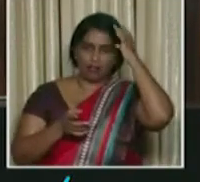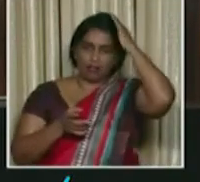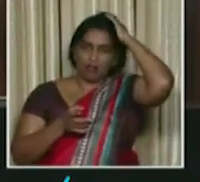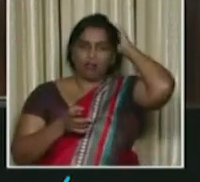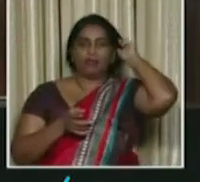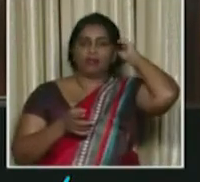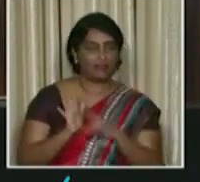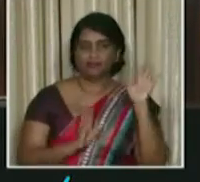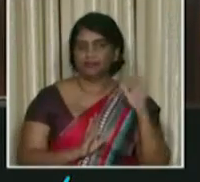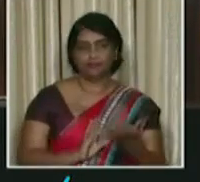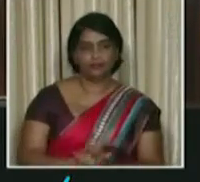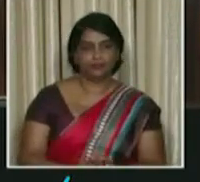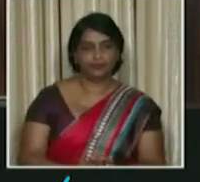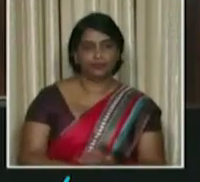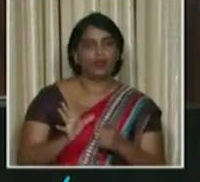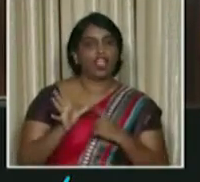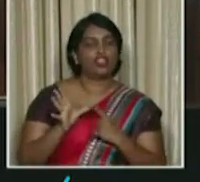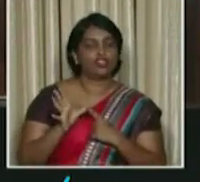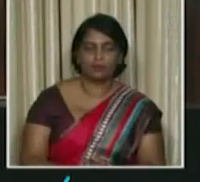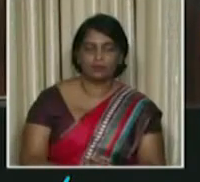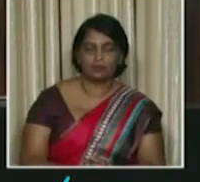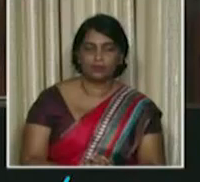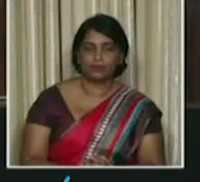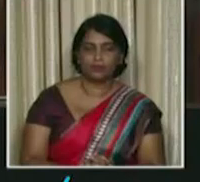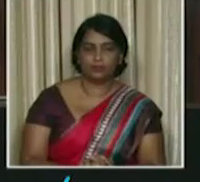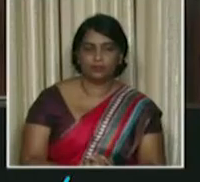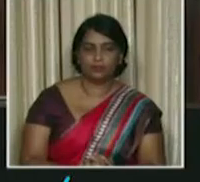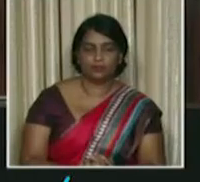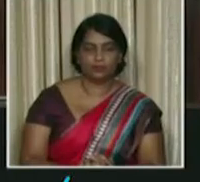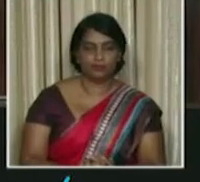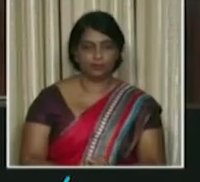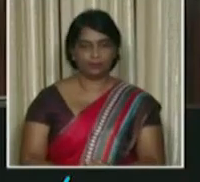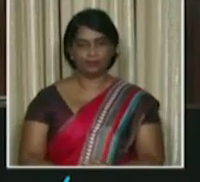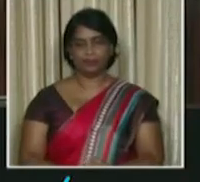නේ අශෝක අබේසිංහ මැතිතුමා